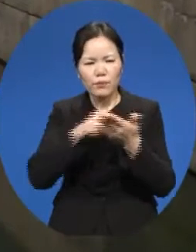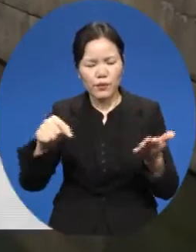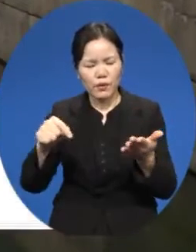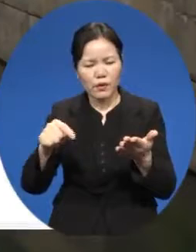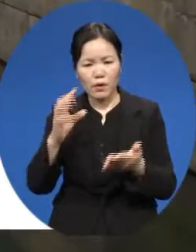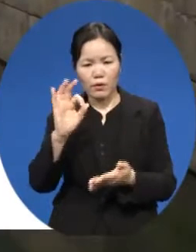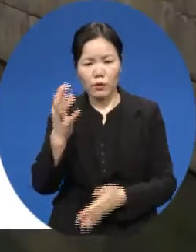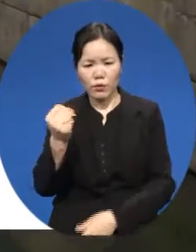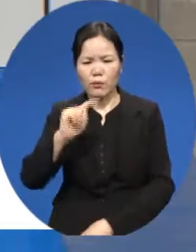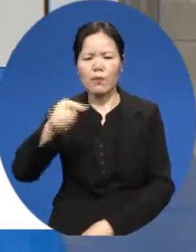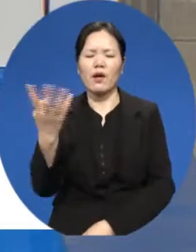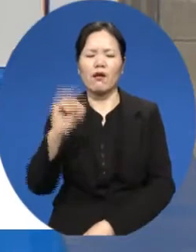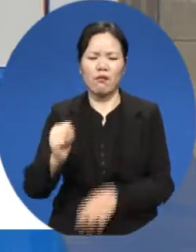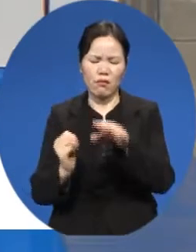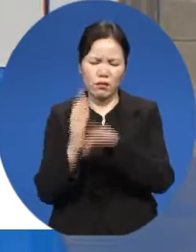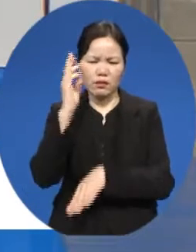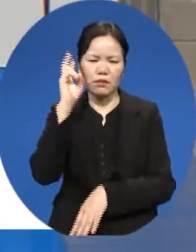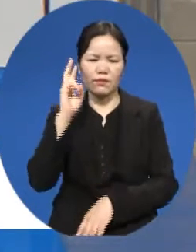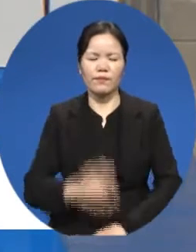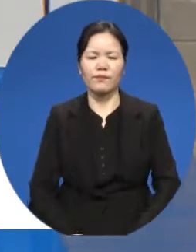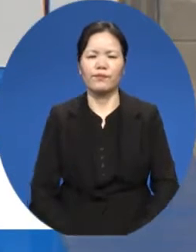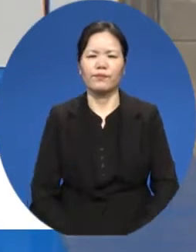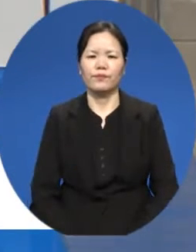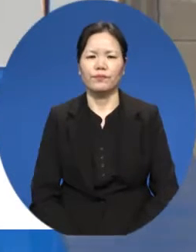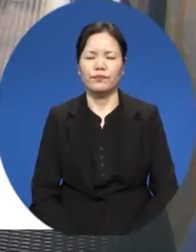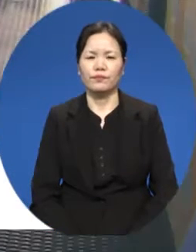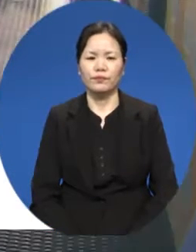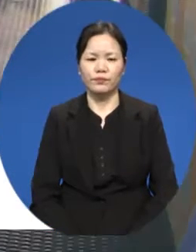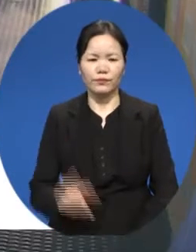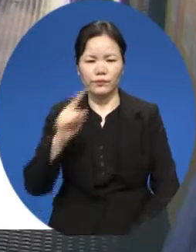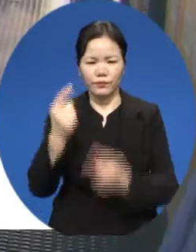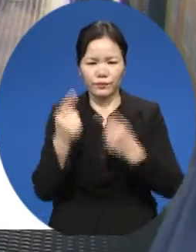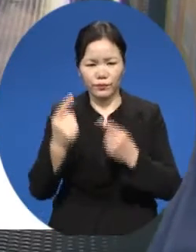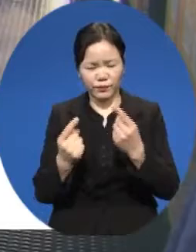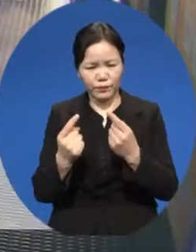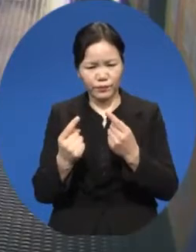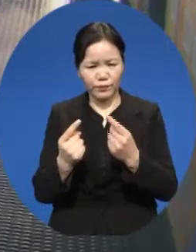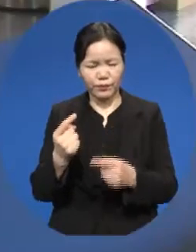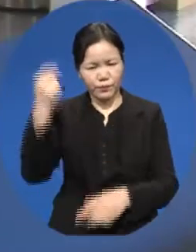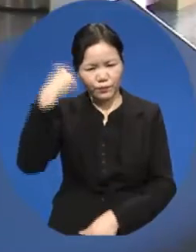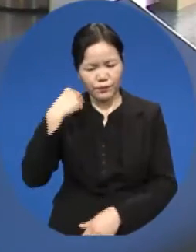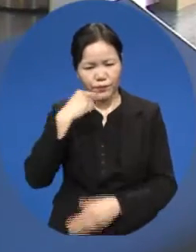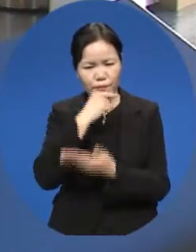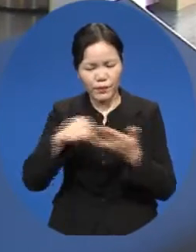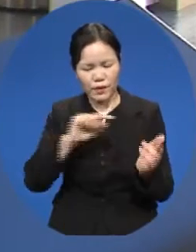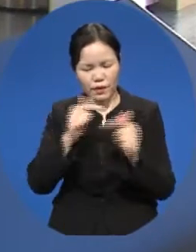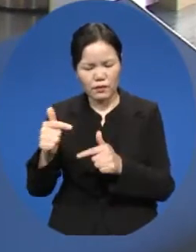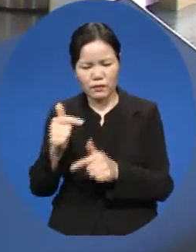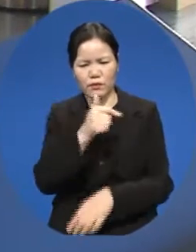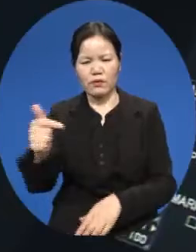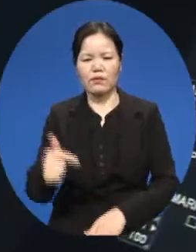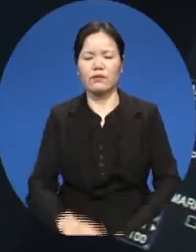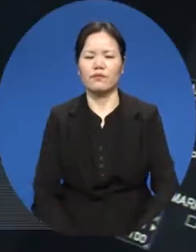규모가 100억 원을 넘어선 것으로 알려졌습니다. 무엇보다 이미지 훼손 등 신뢰 타격이 더 심각한